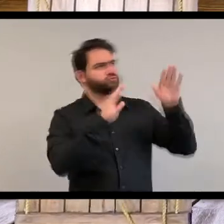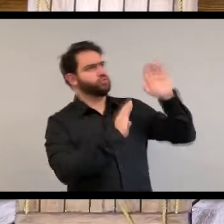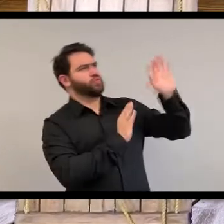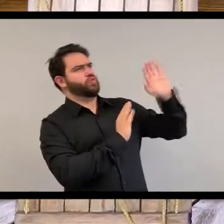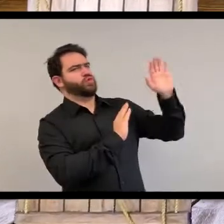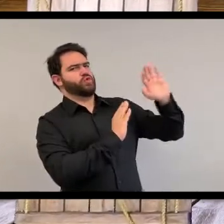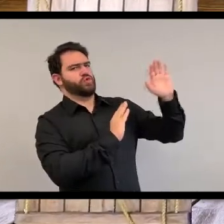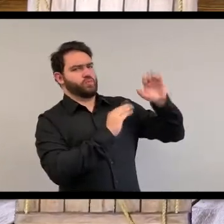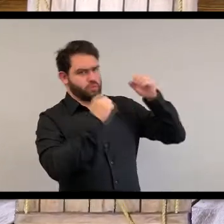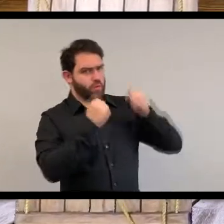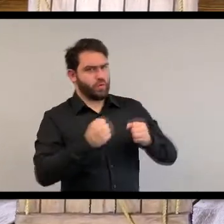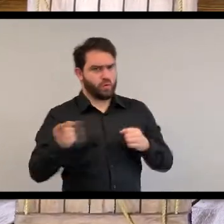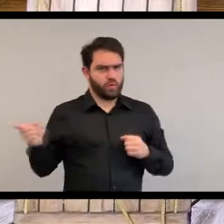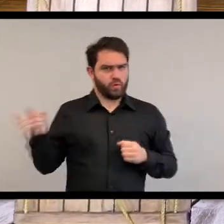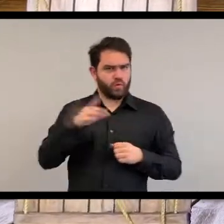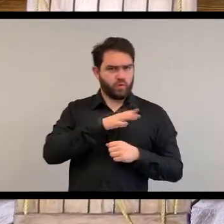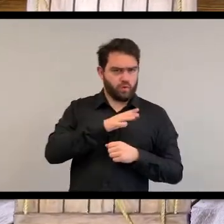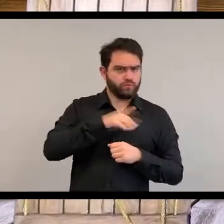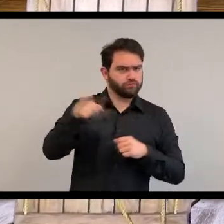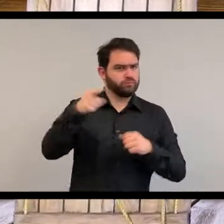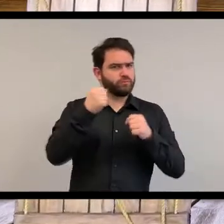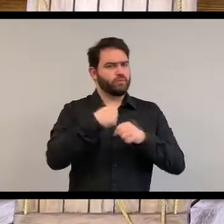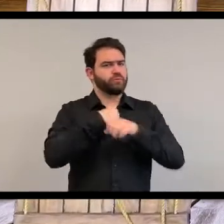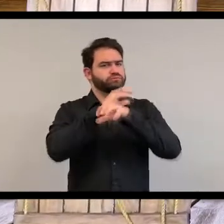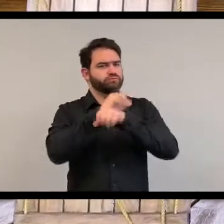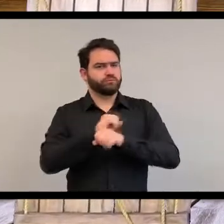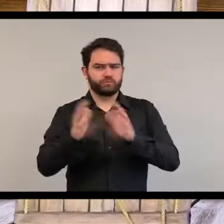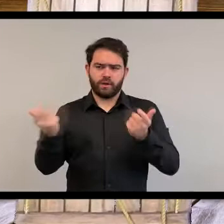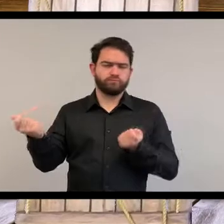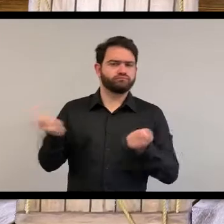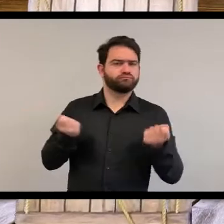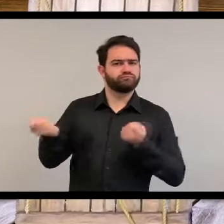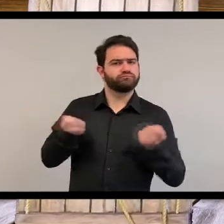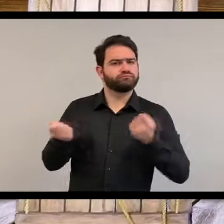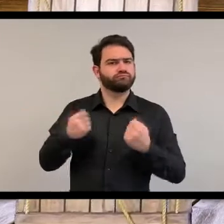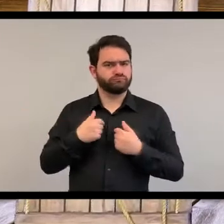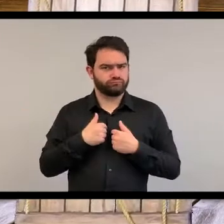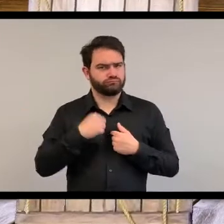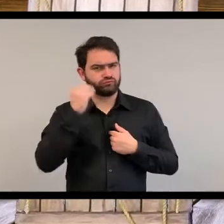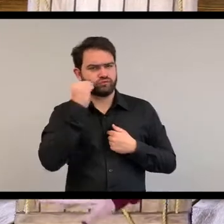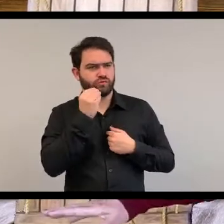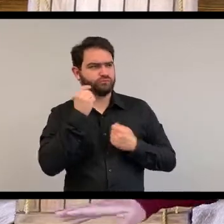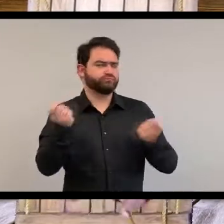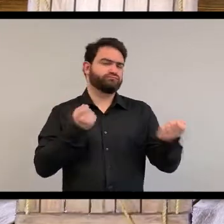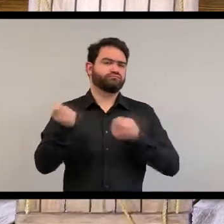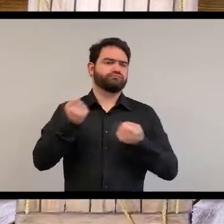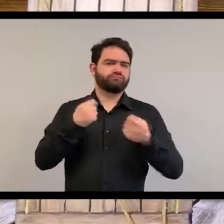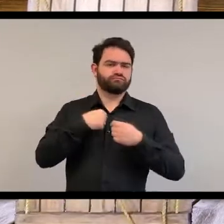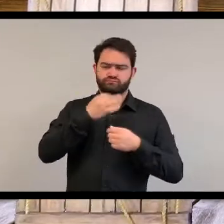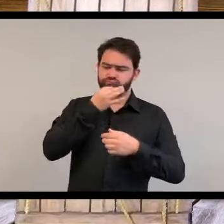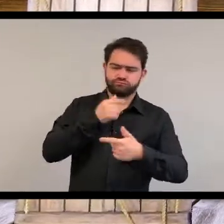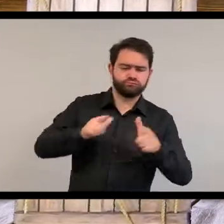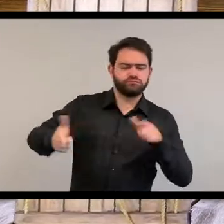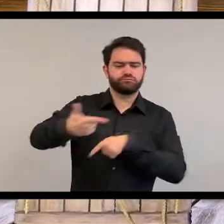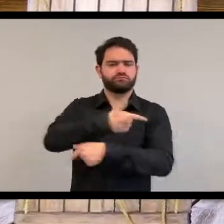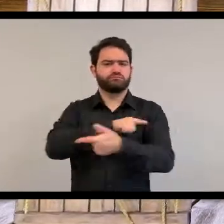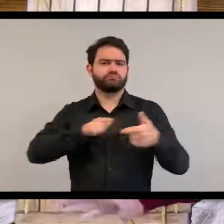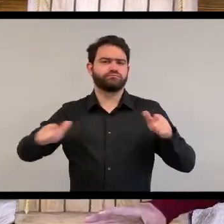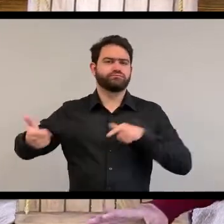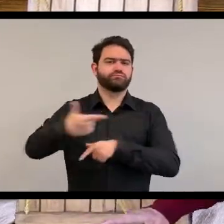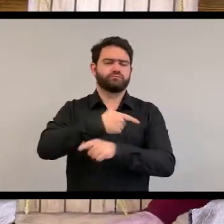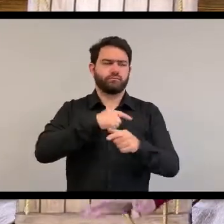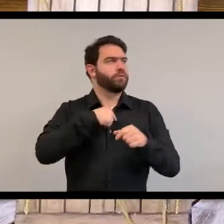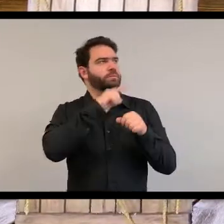Ça va faire de la chicane. Ah, Claude dit, non, non, non. Chez nous, là, on est tous ici des familles d'enfants, de familles